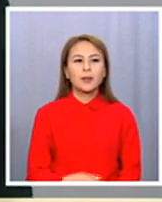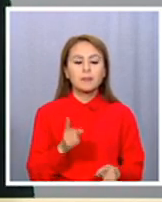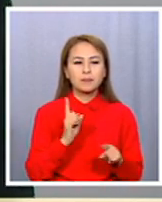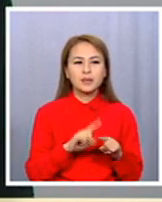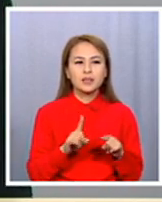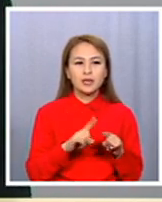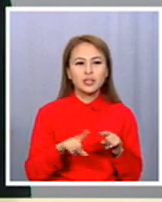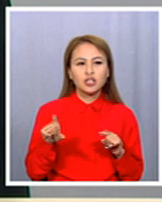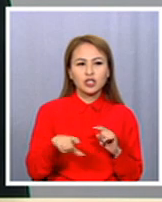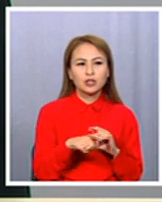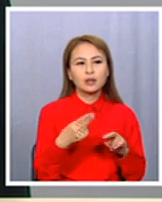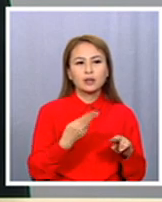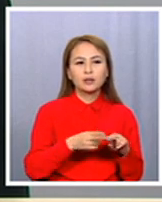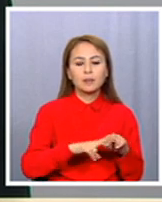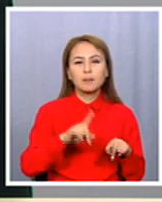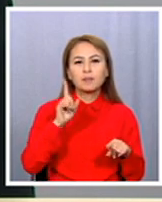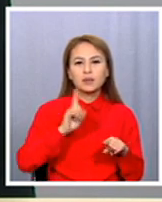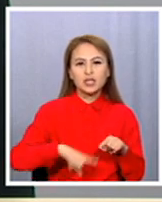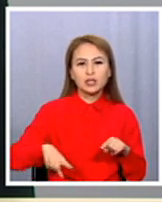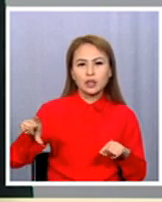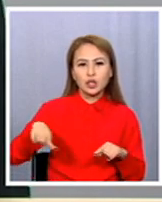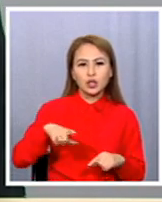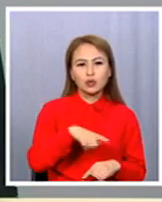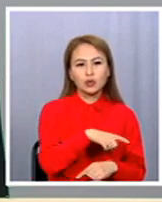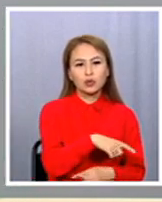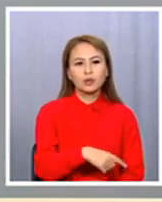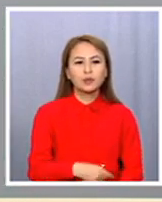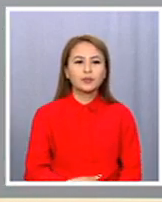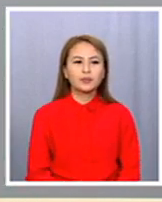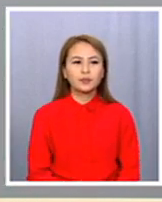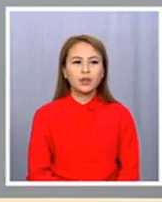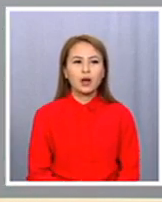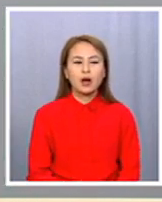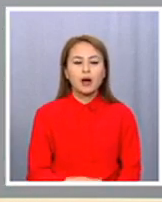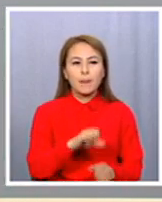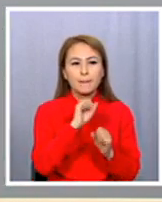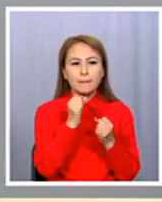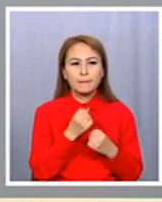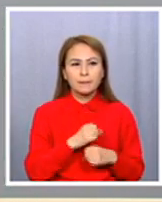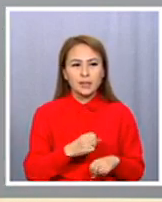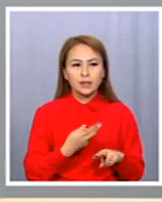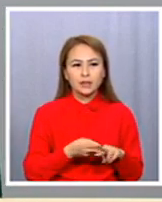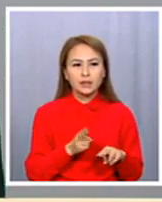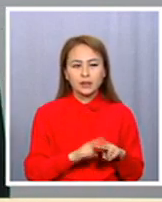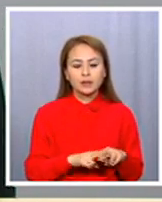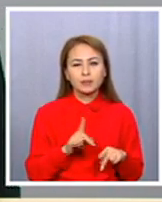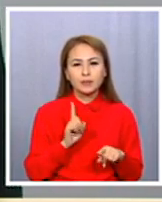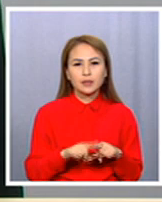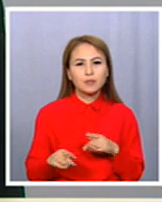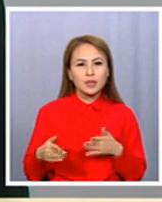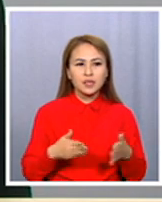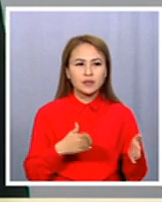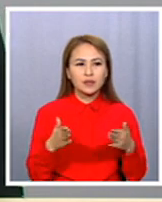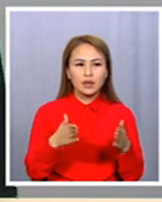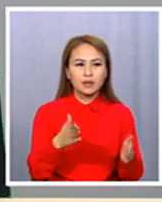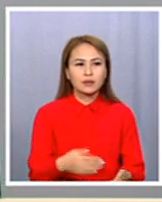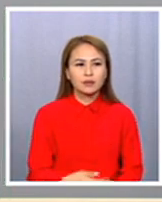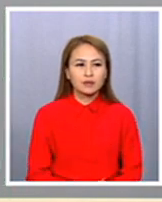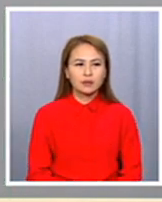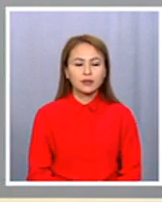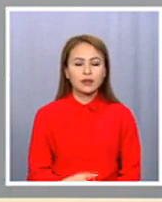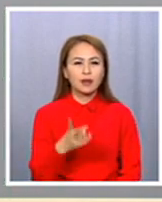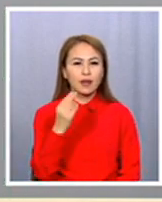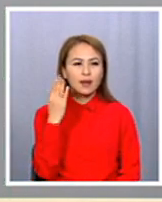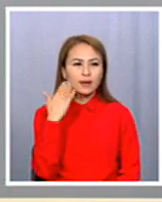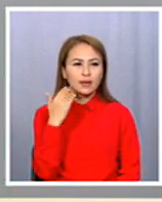Быстротечка – это значит быстро течет. Помчаться – это значит быстро передвигаться.